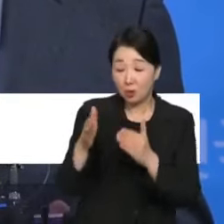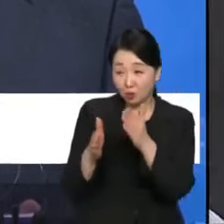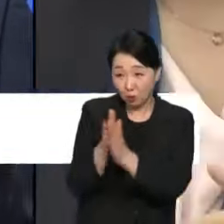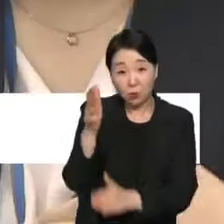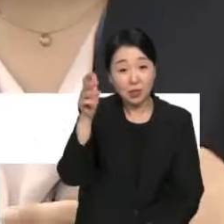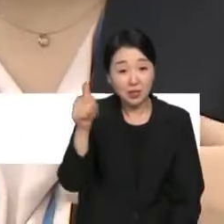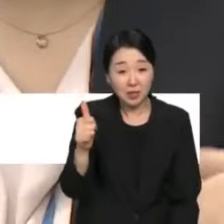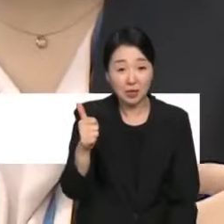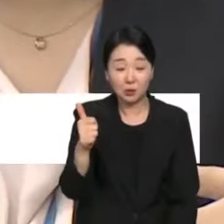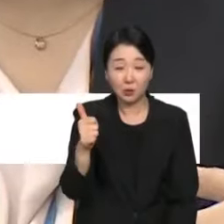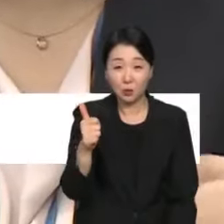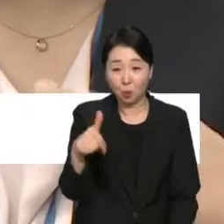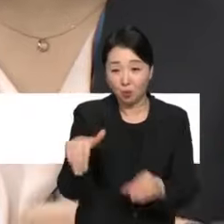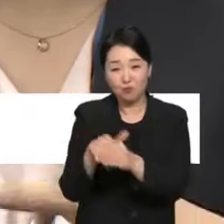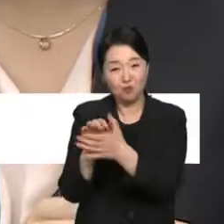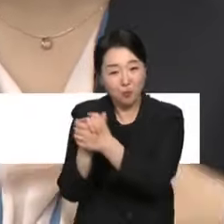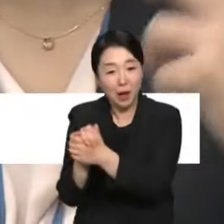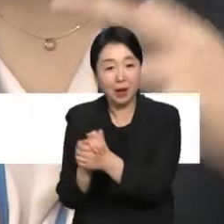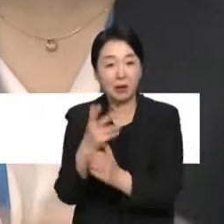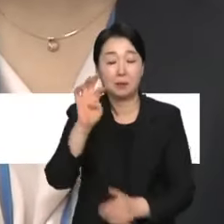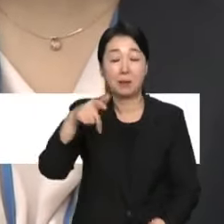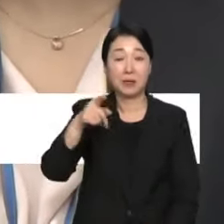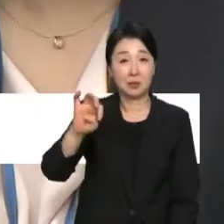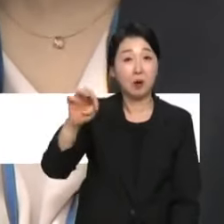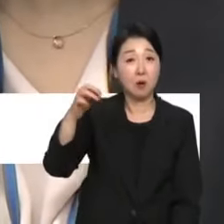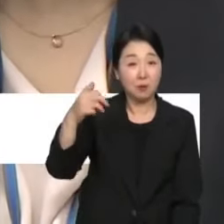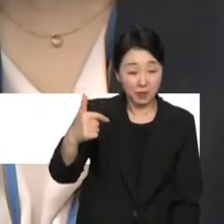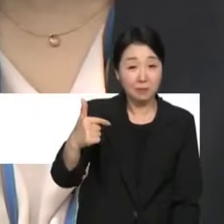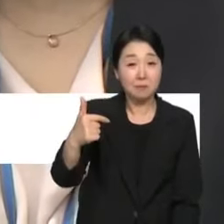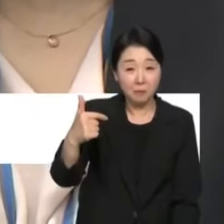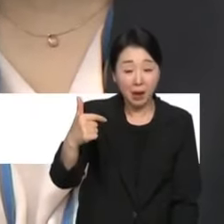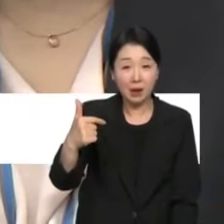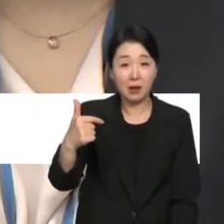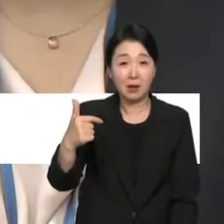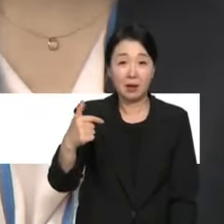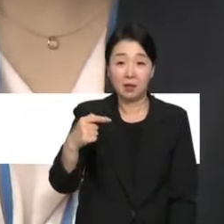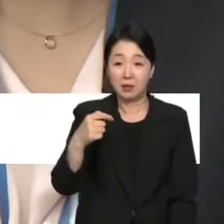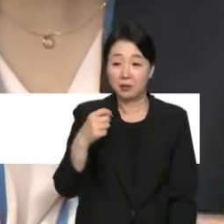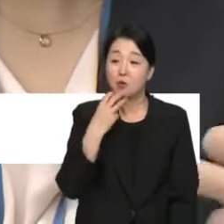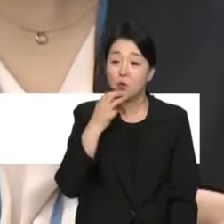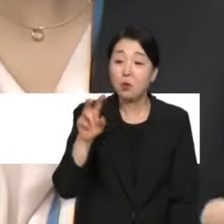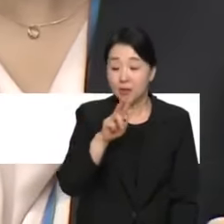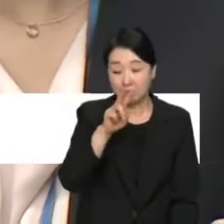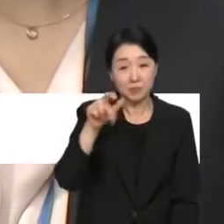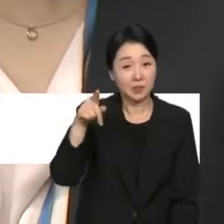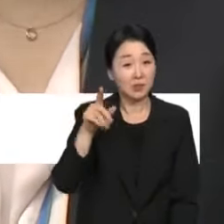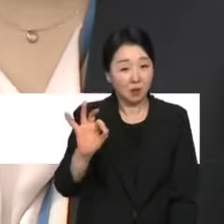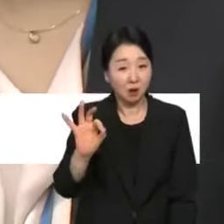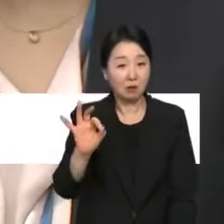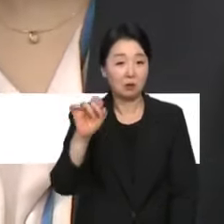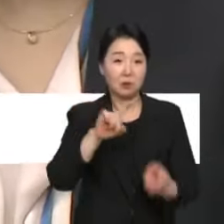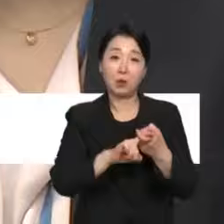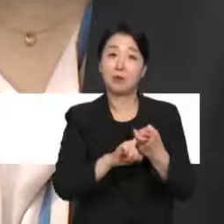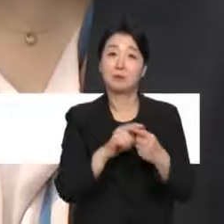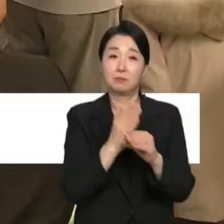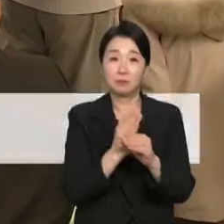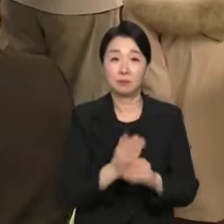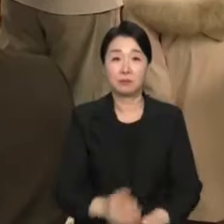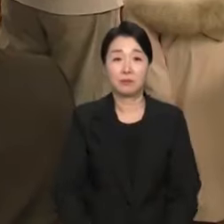여기에 친문계인 박성민 전 청와대 청년비서관이 맞붙은 경기 용인정이 최대 관심 지역으로